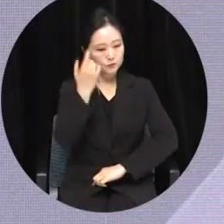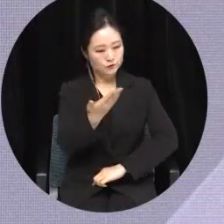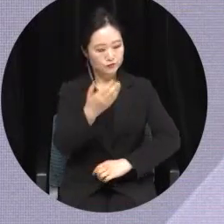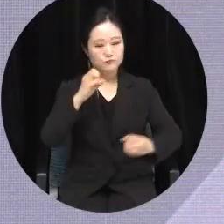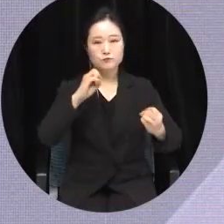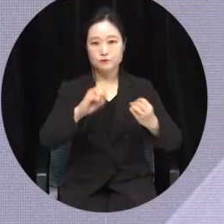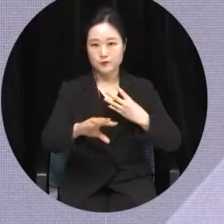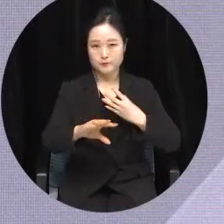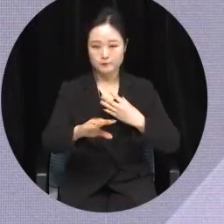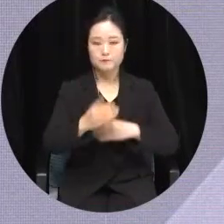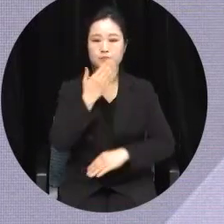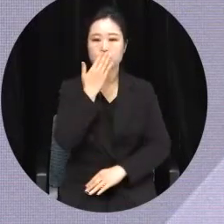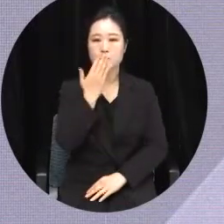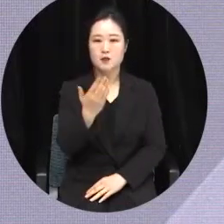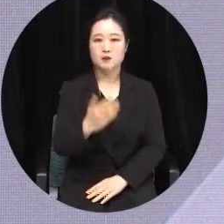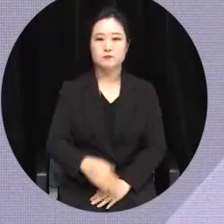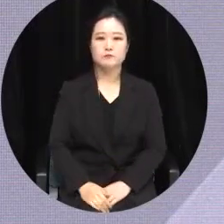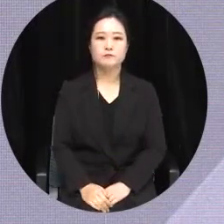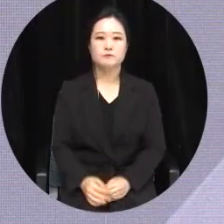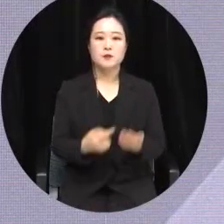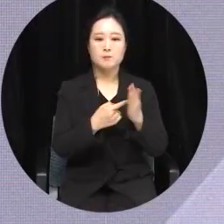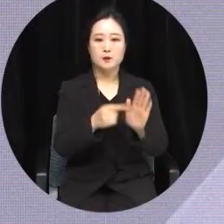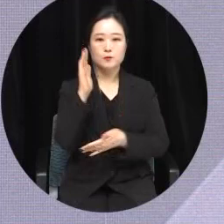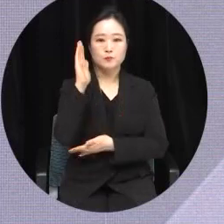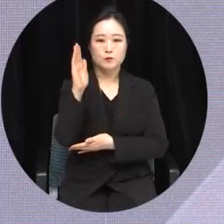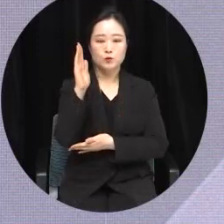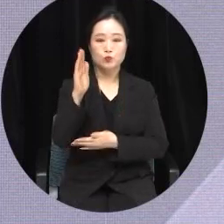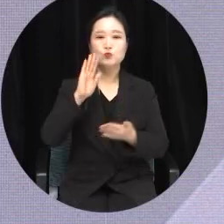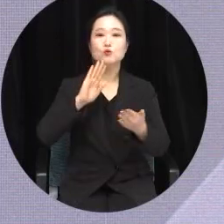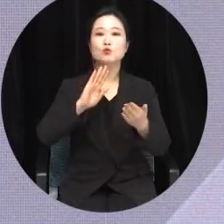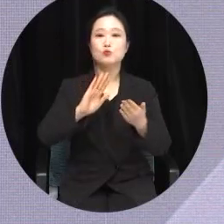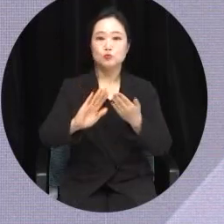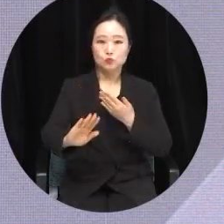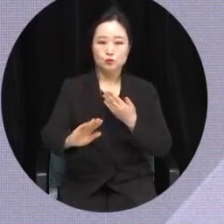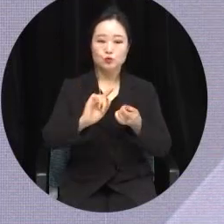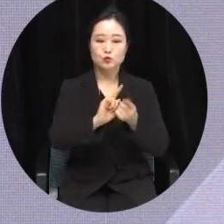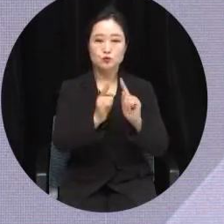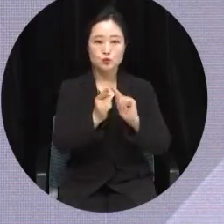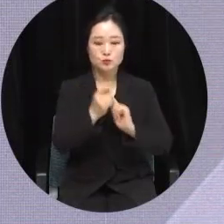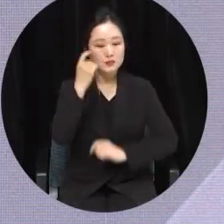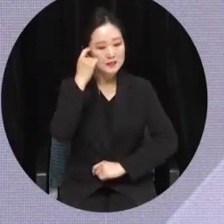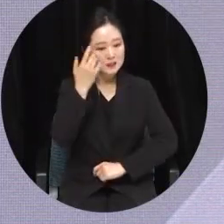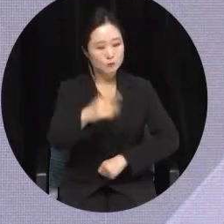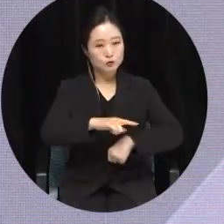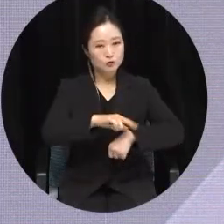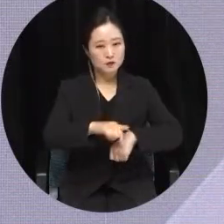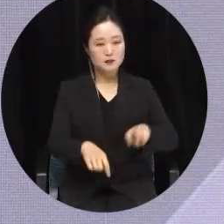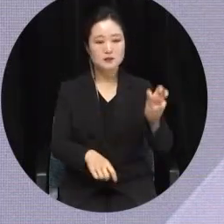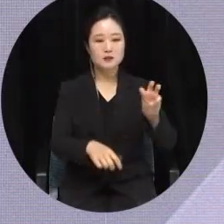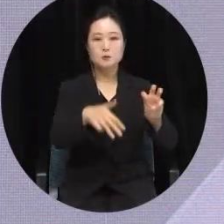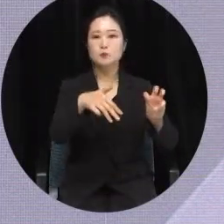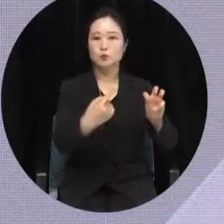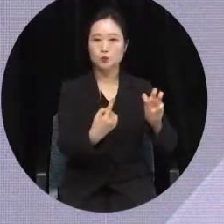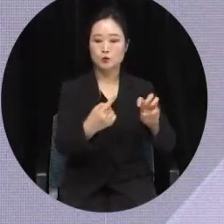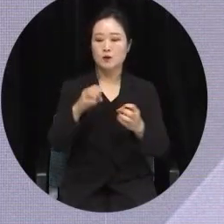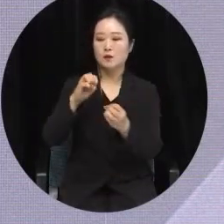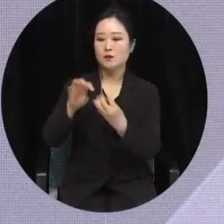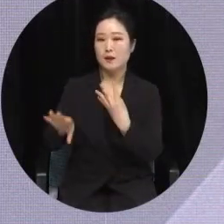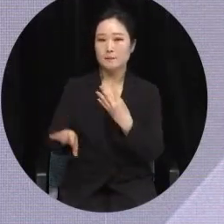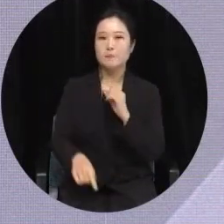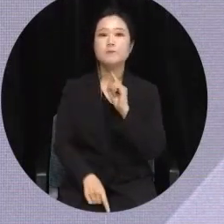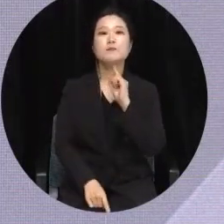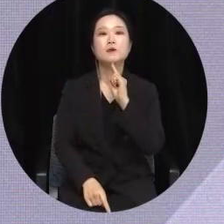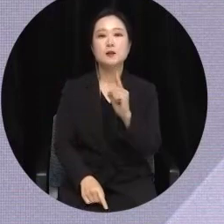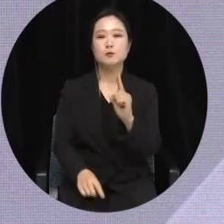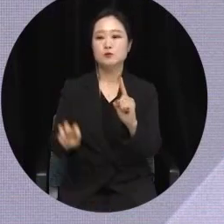주고받습니다. 공약 발표 후 후보 상호 간 질문은 30초, 답변은 1분 30초로